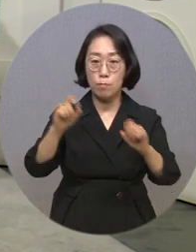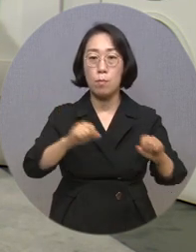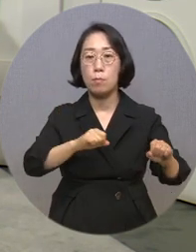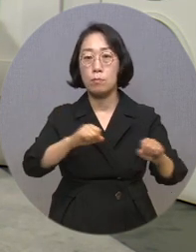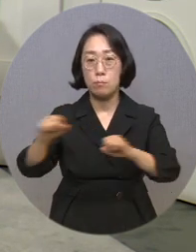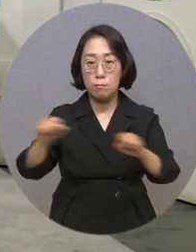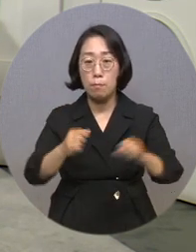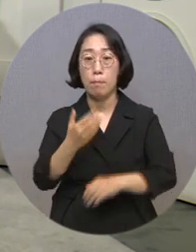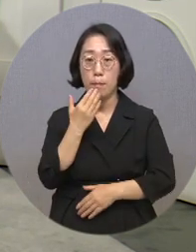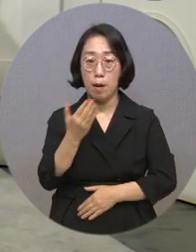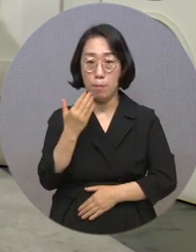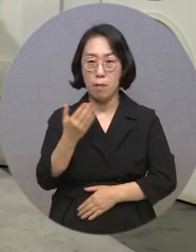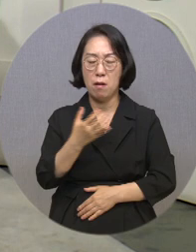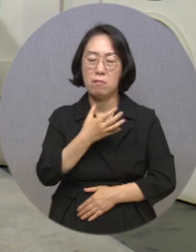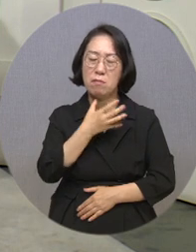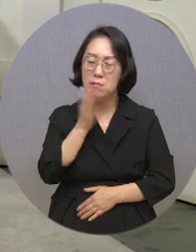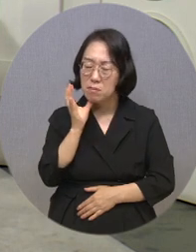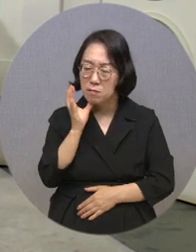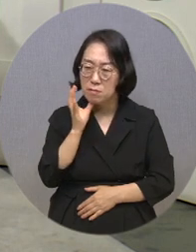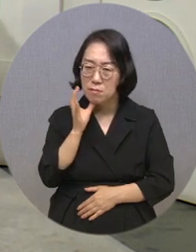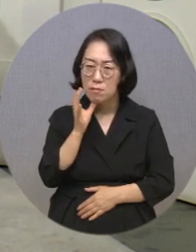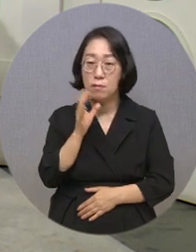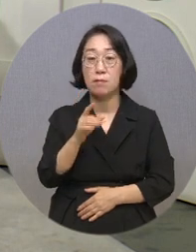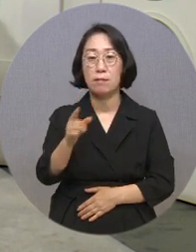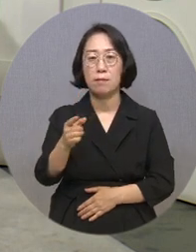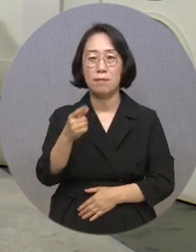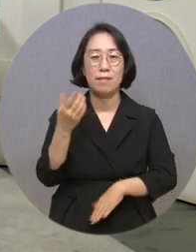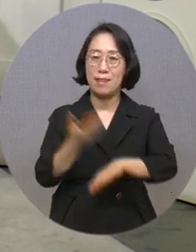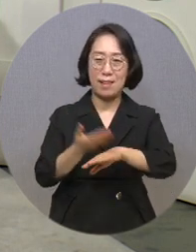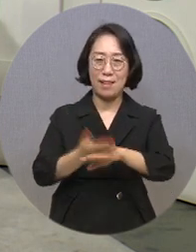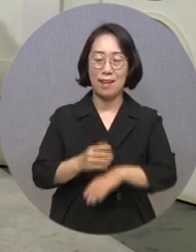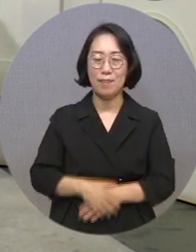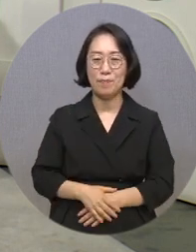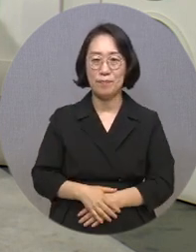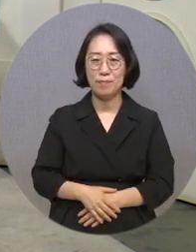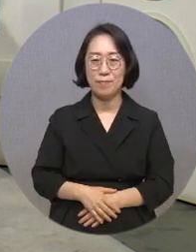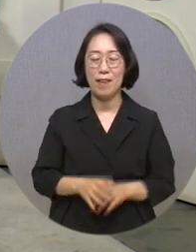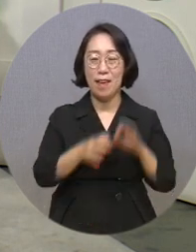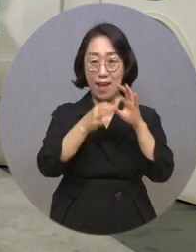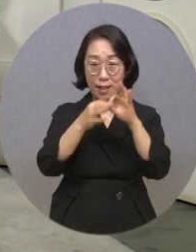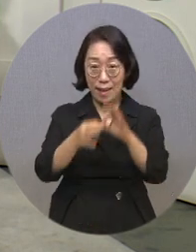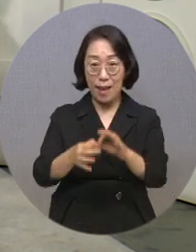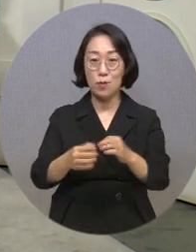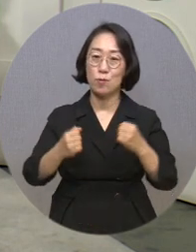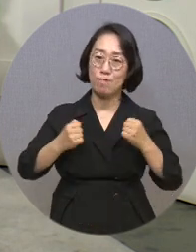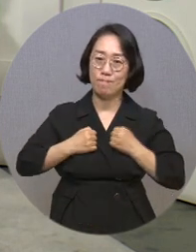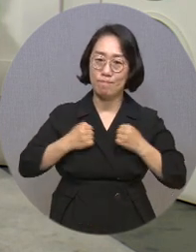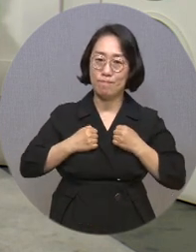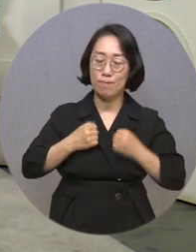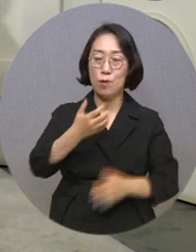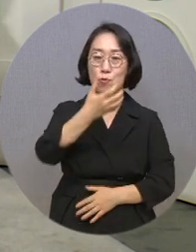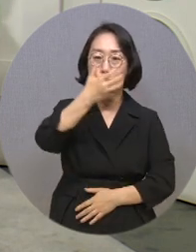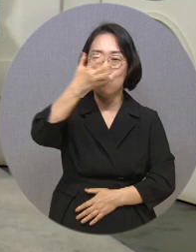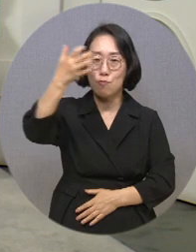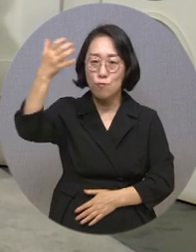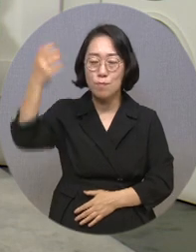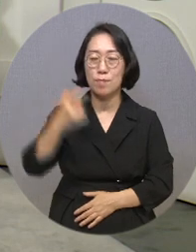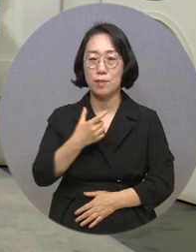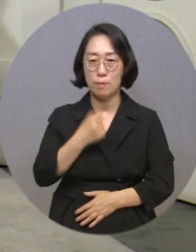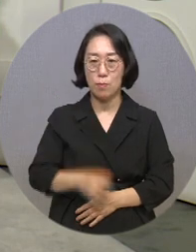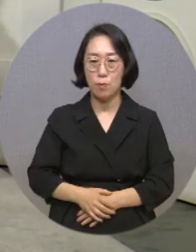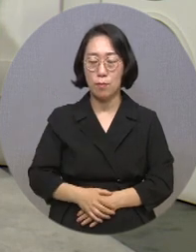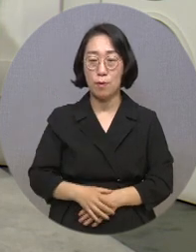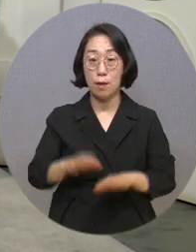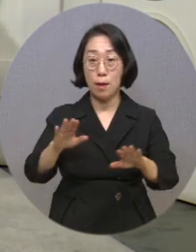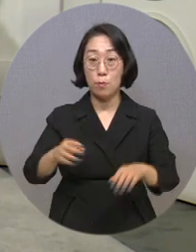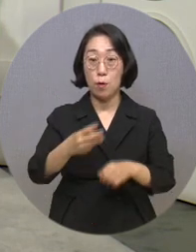수도 있다. 그런 생각을 하고 지금도 열심히 꿈을 꾸고 있습니다. 네. 그래서 제가 이제 한